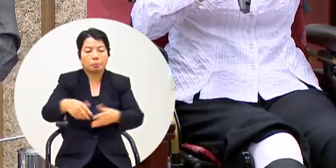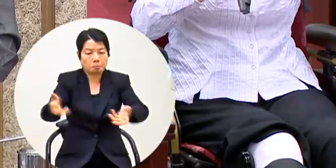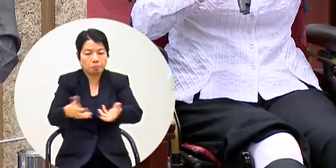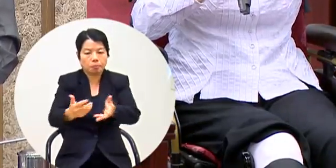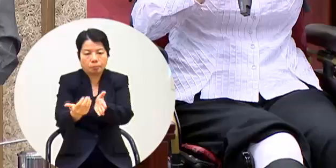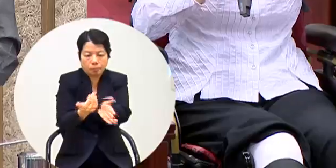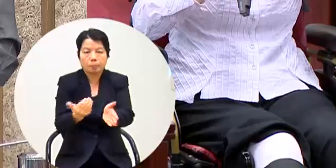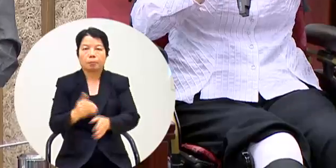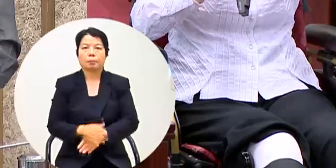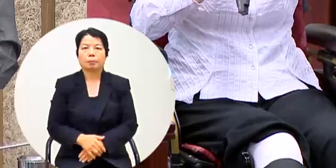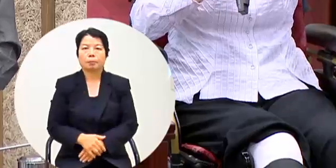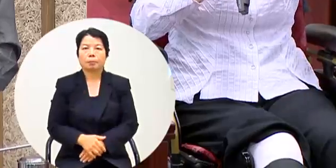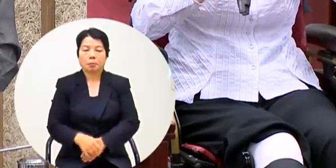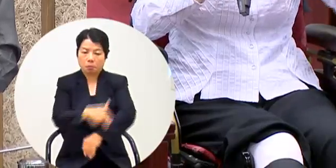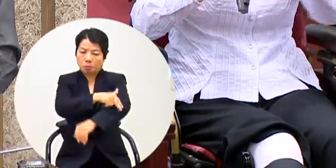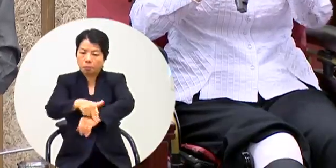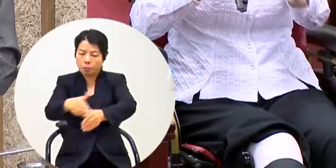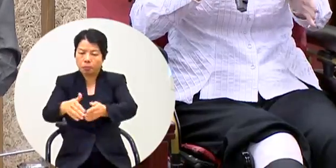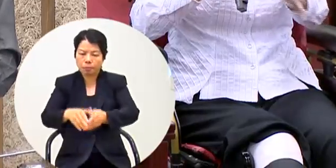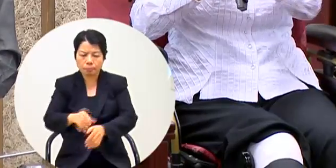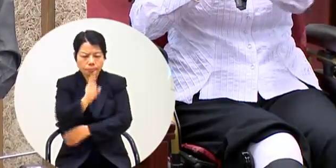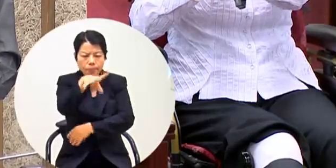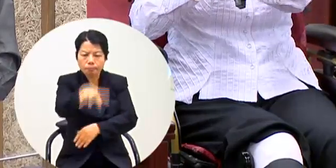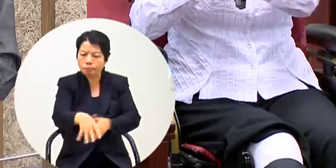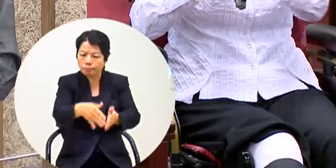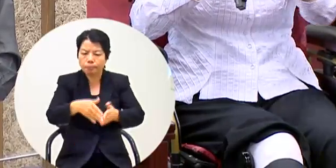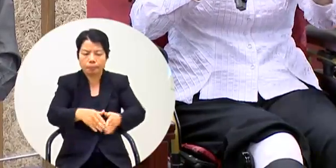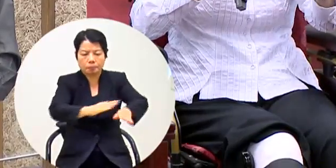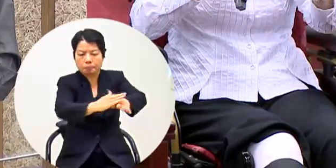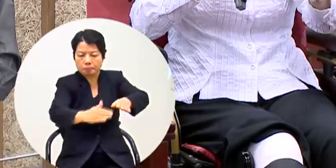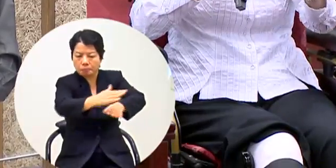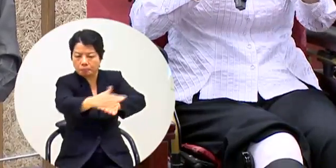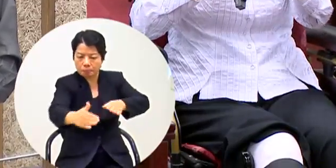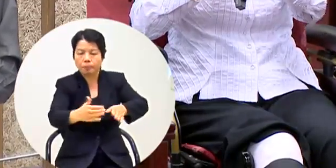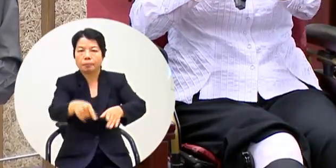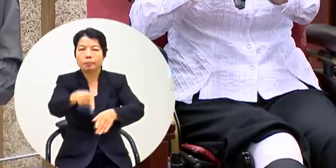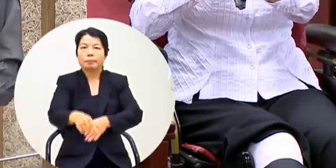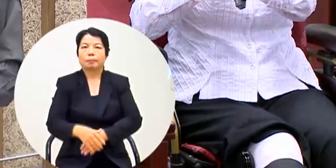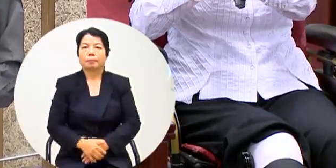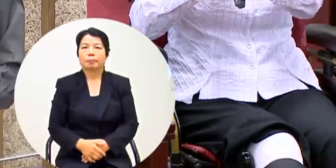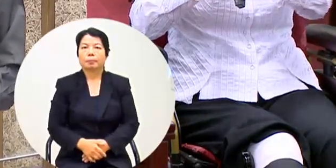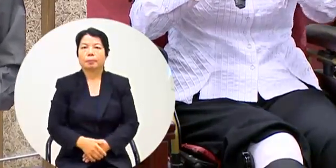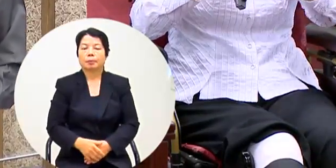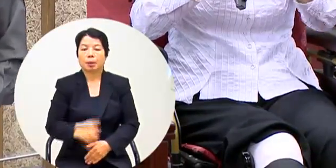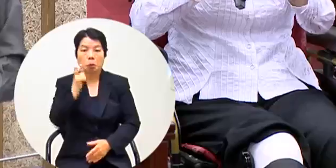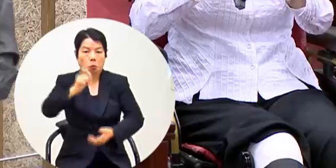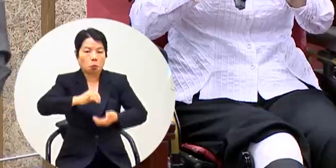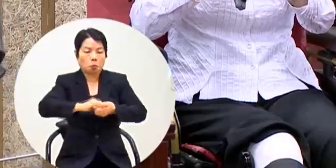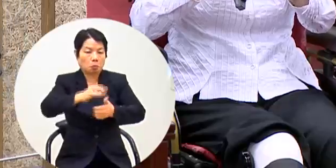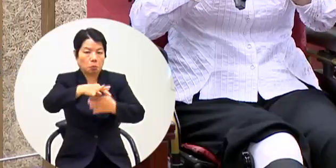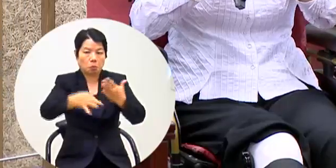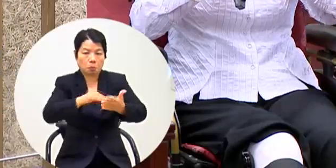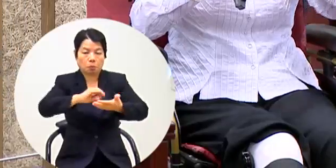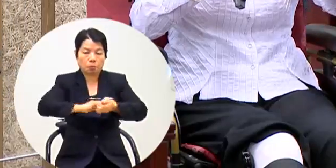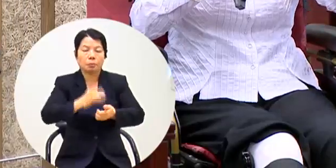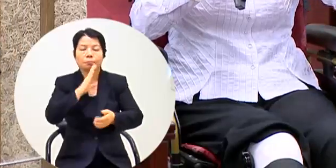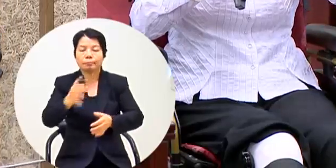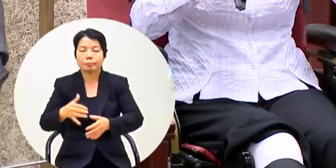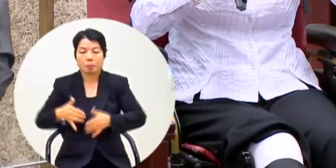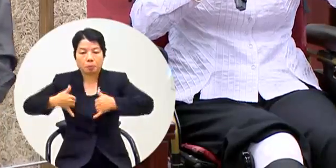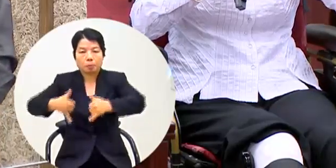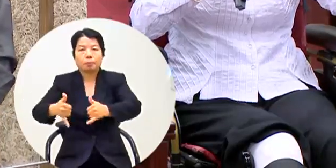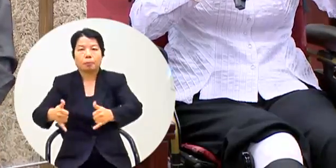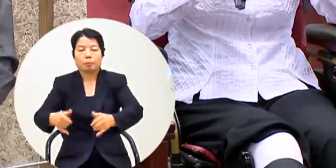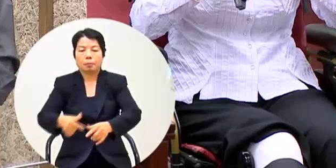哪些地方是要做斜坡的。除了你讲的一些固定的规定呢，就是马路的十字路口嘛，但是一